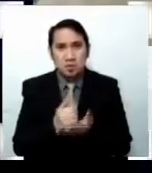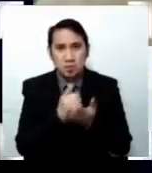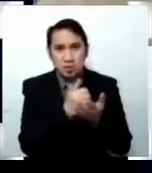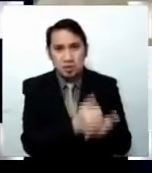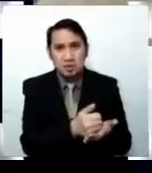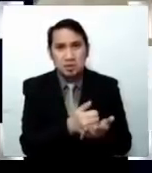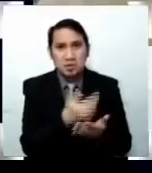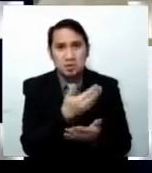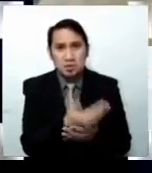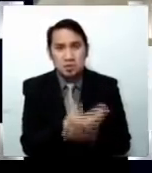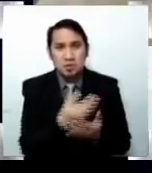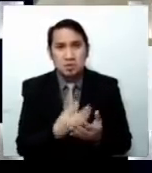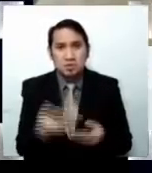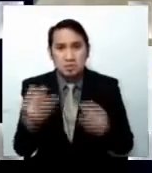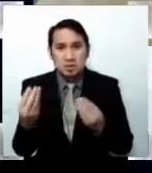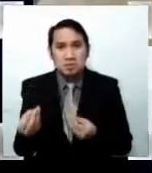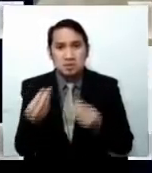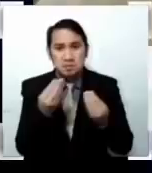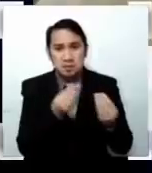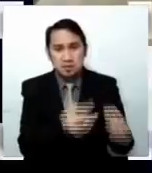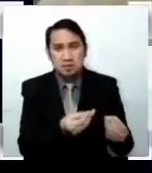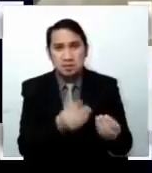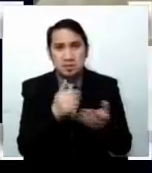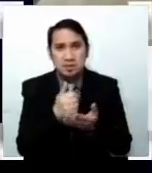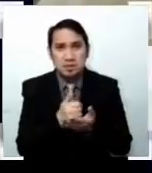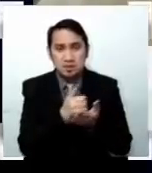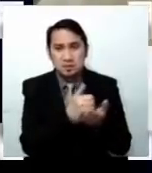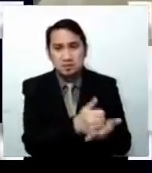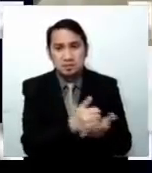nagbibigay talaga ng ano, tulong. Tsaka